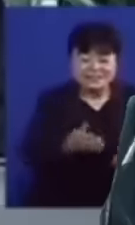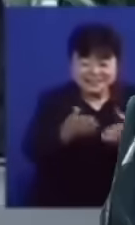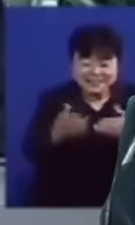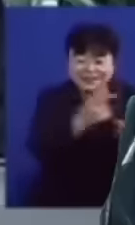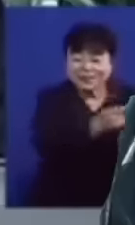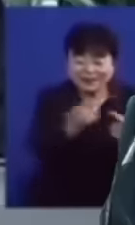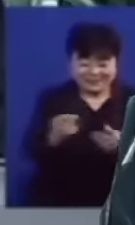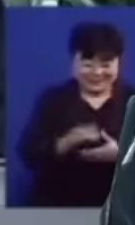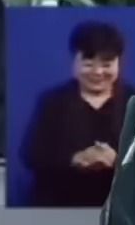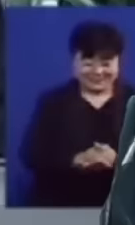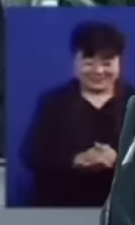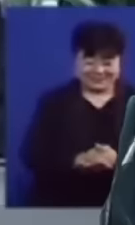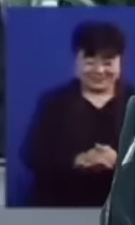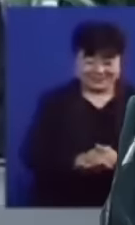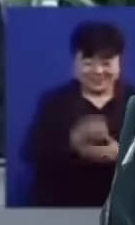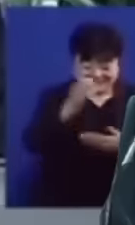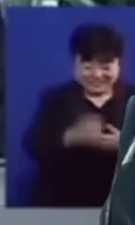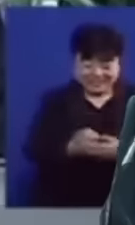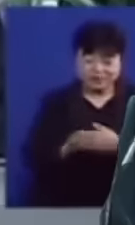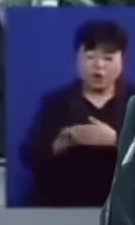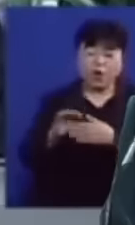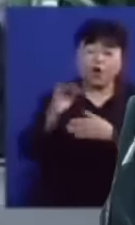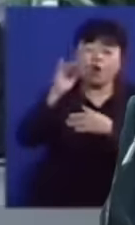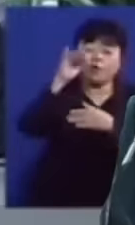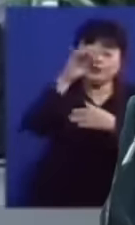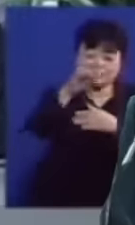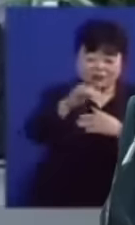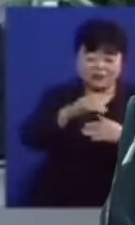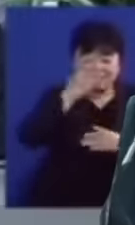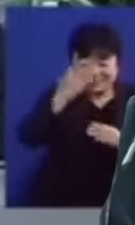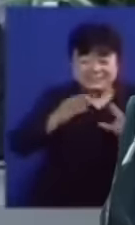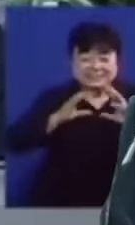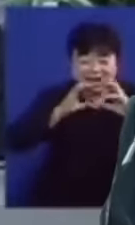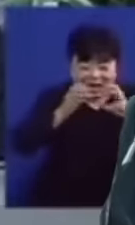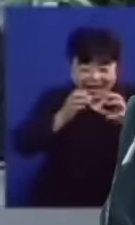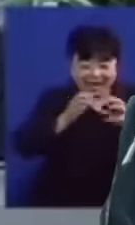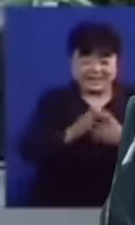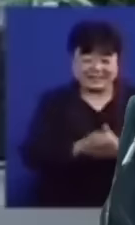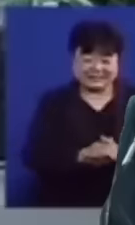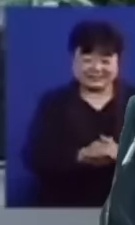길이었습니다. 잔이 넘치지 않습니까? 이스라엘의